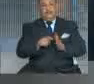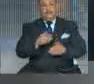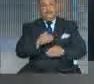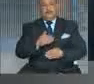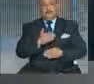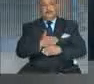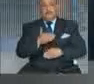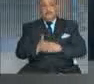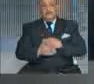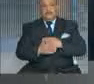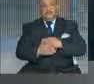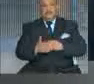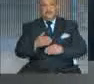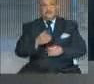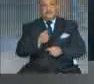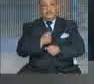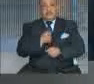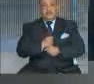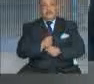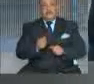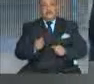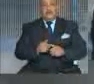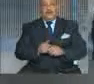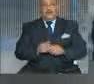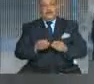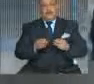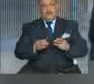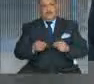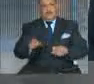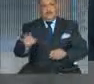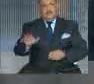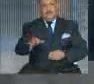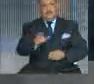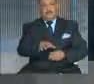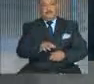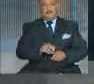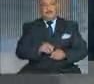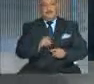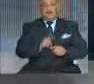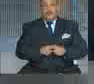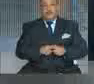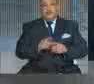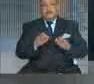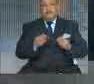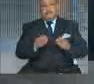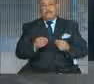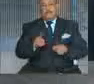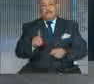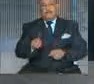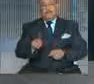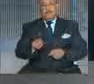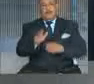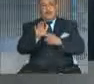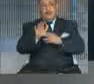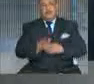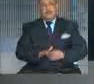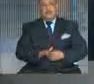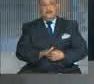مساحتها 500 متر مربع وزوز مكاتب ووحدات صحية وغرف